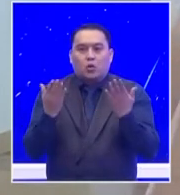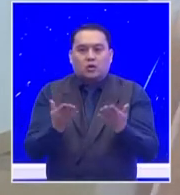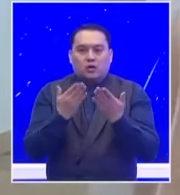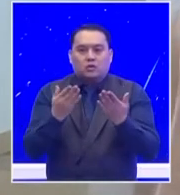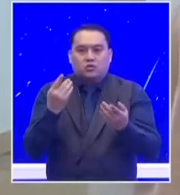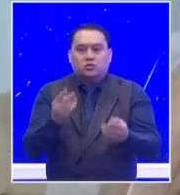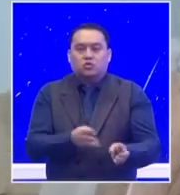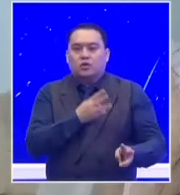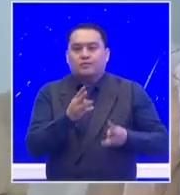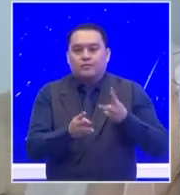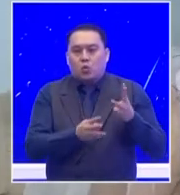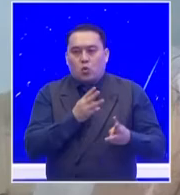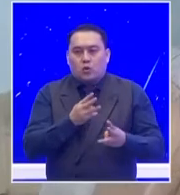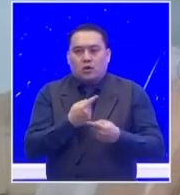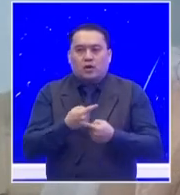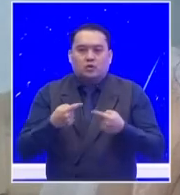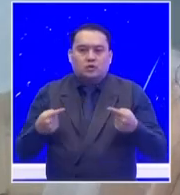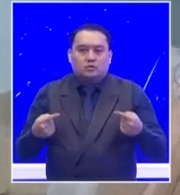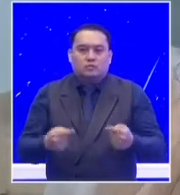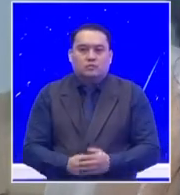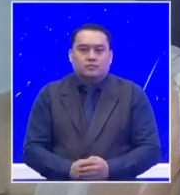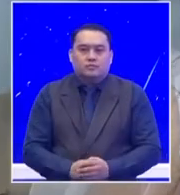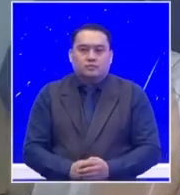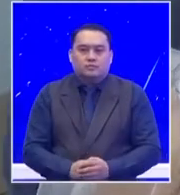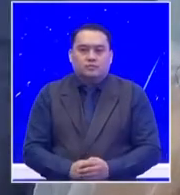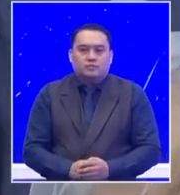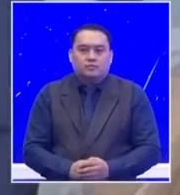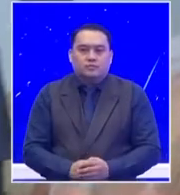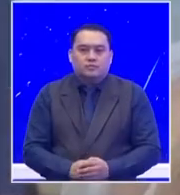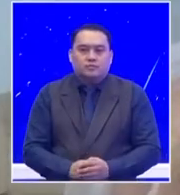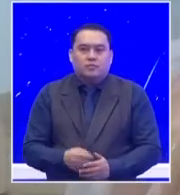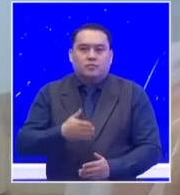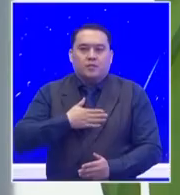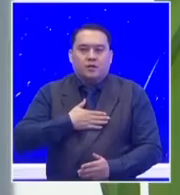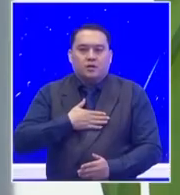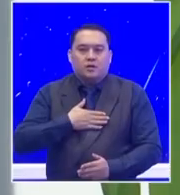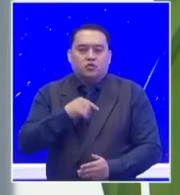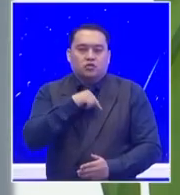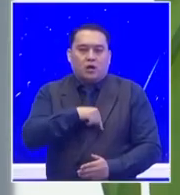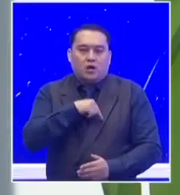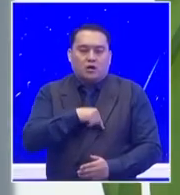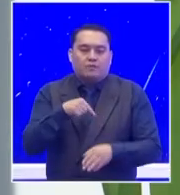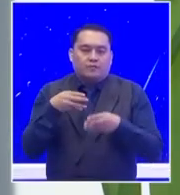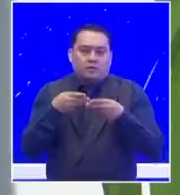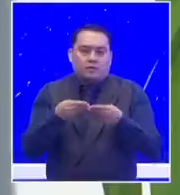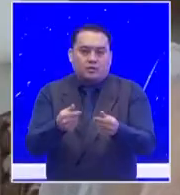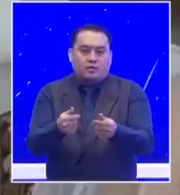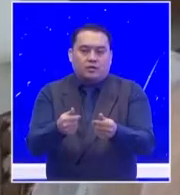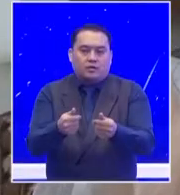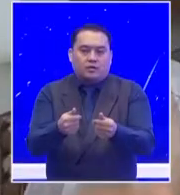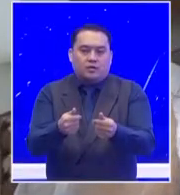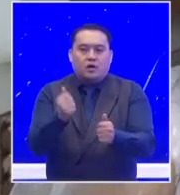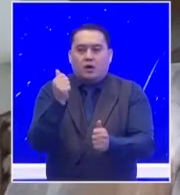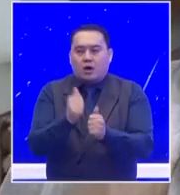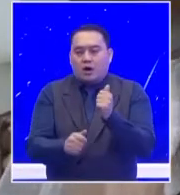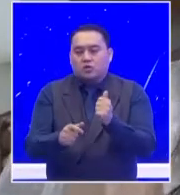өзімде шабыт аламын. Сәуле өлең, анама және тағы басқа өлеңдері жанға өте жақсы әсер етеді. Әр өлеңінің